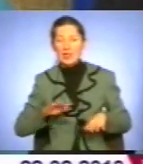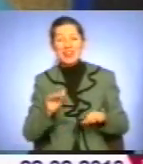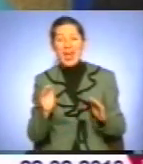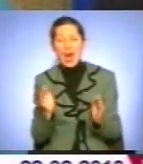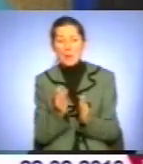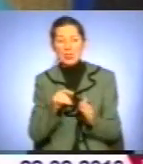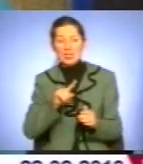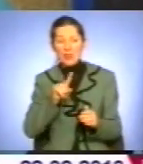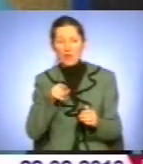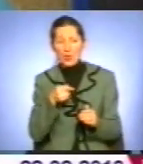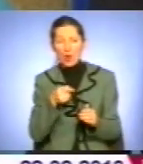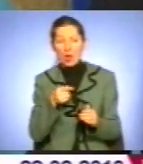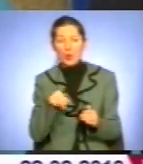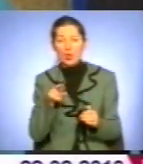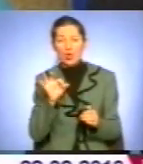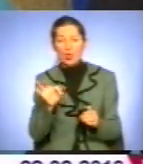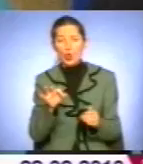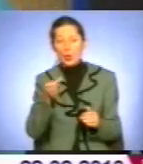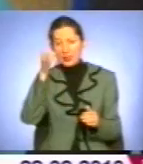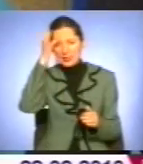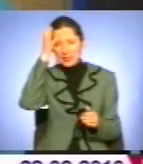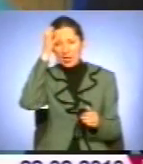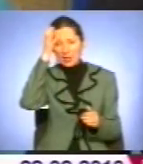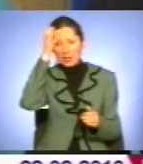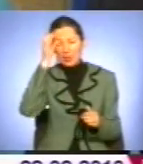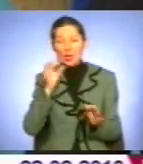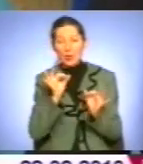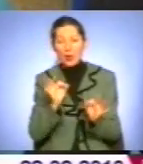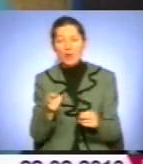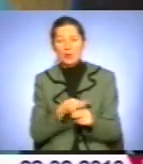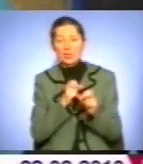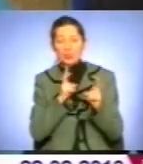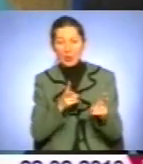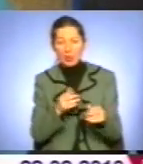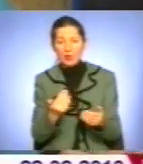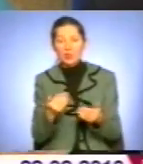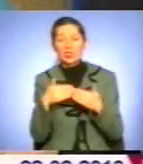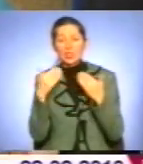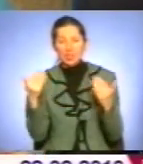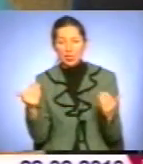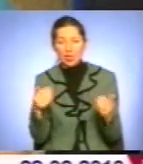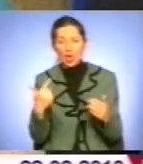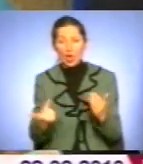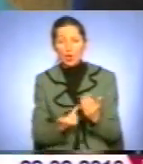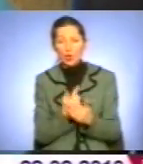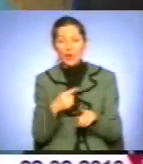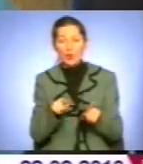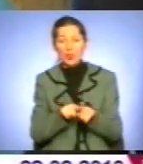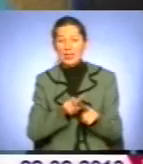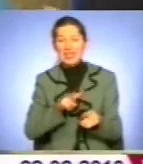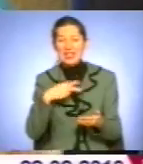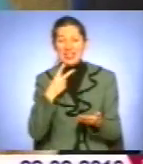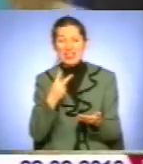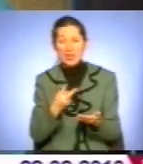обмежується вимогами до знань правил безпеки. Вона ширша. І знов-таки, незважаючи